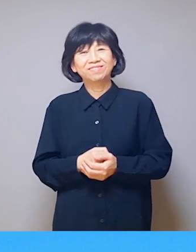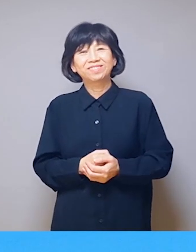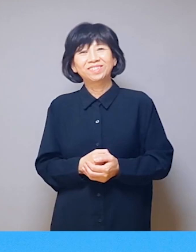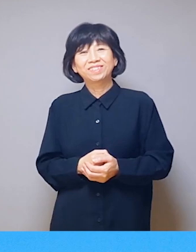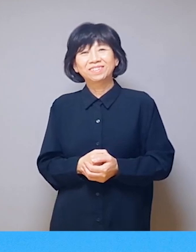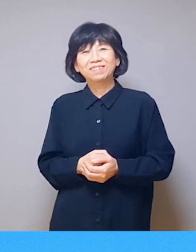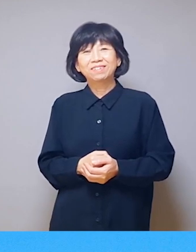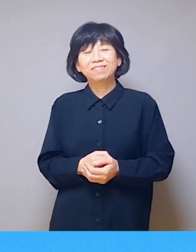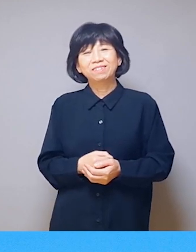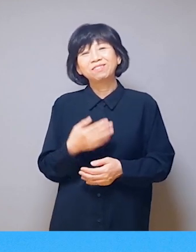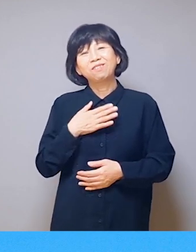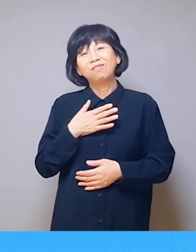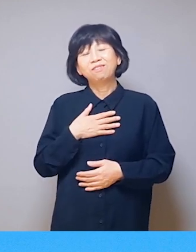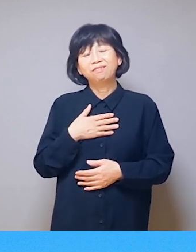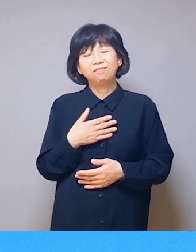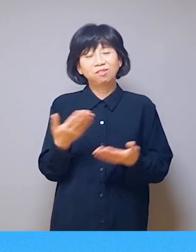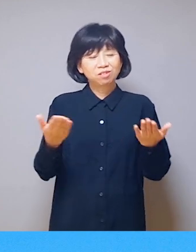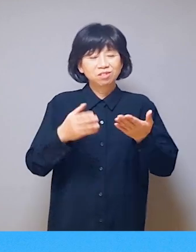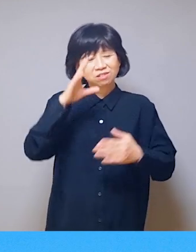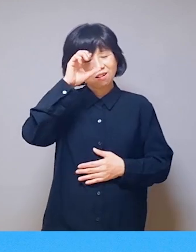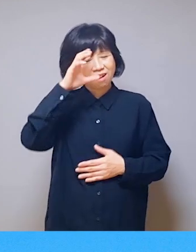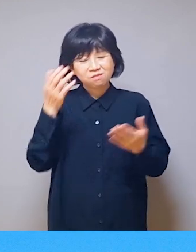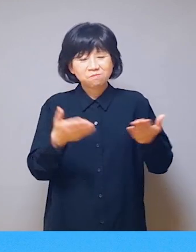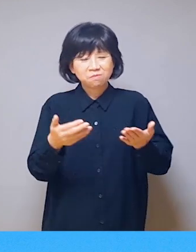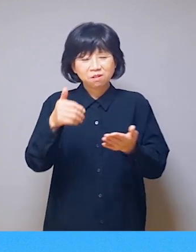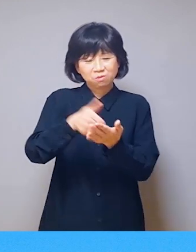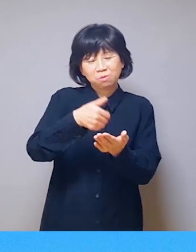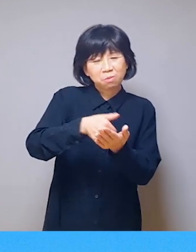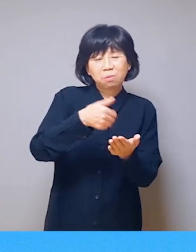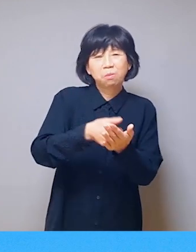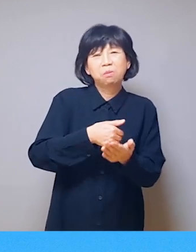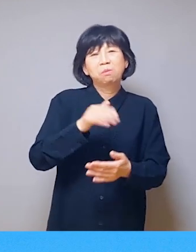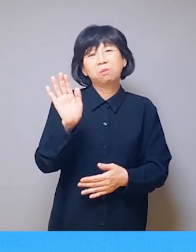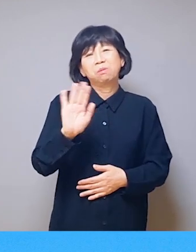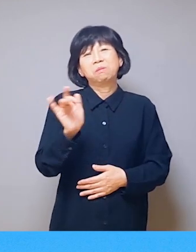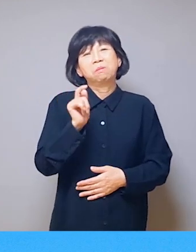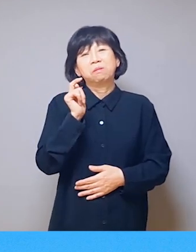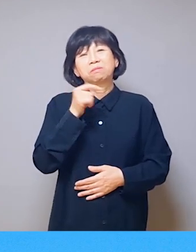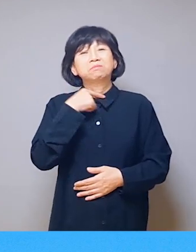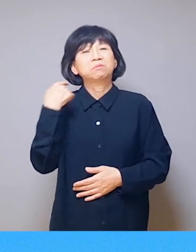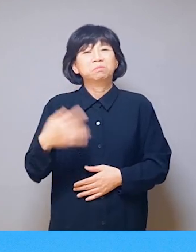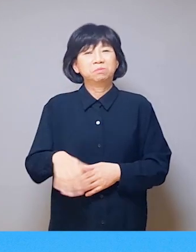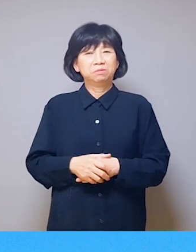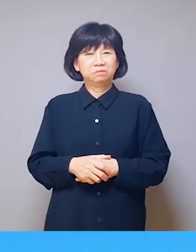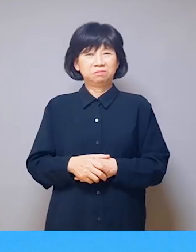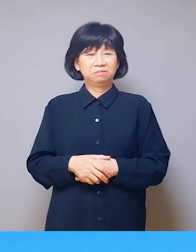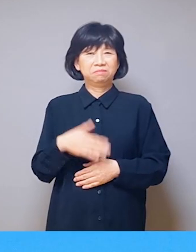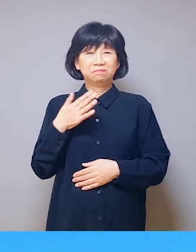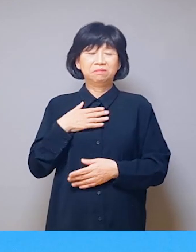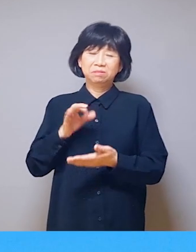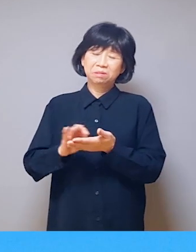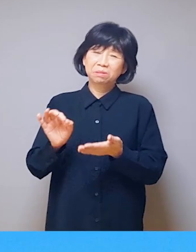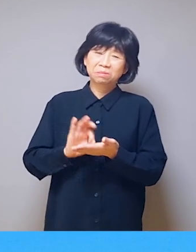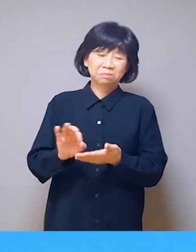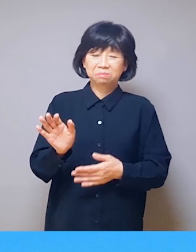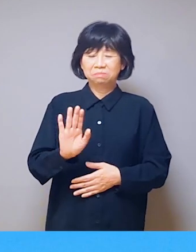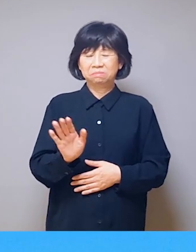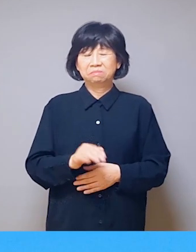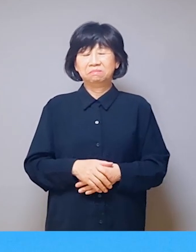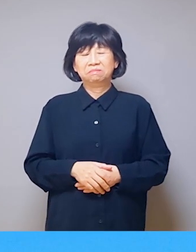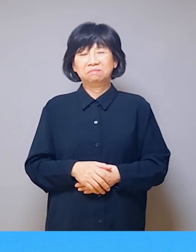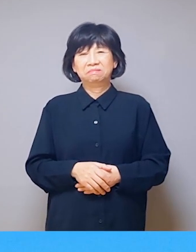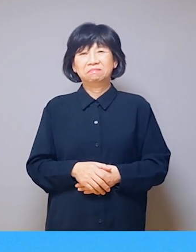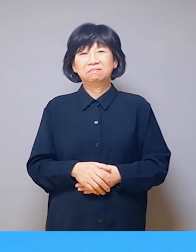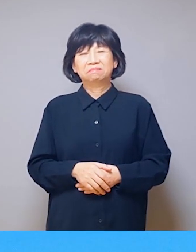나가서 노가다를 한 적이 없거든요. 뭐 할 줄도 모르기도 하고 네. 누가 써주긴 하겠어요?